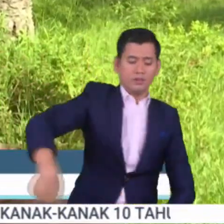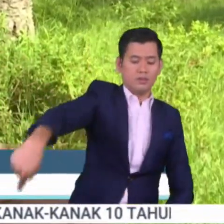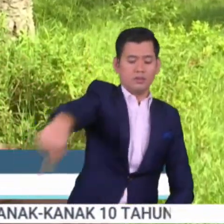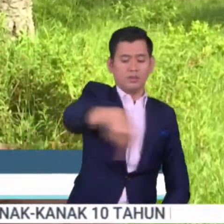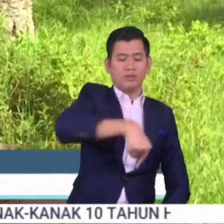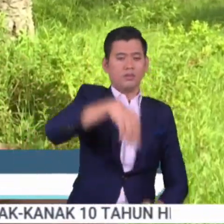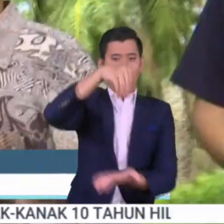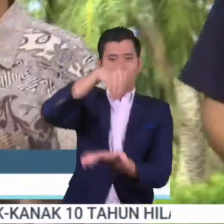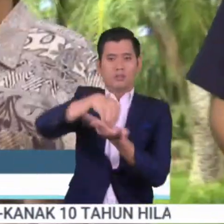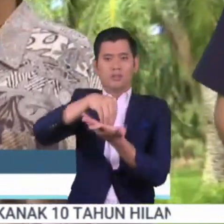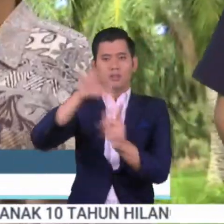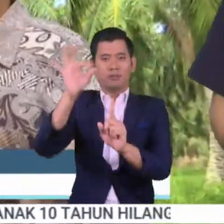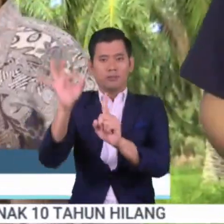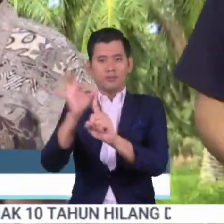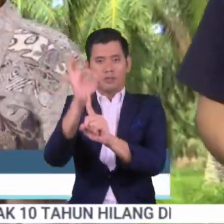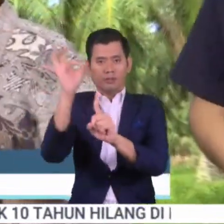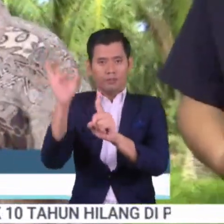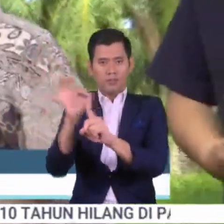Pulau Pinang secara umumnya.